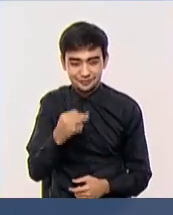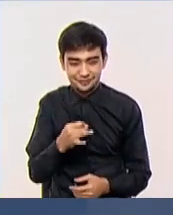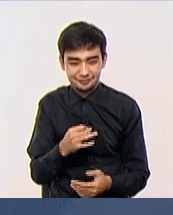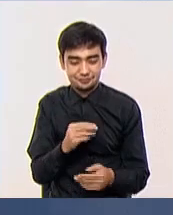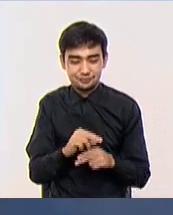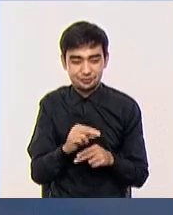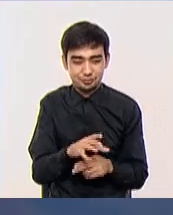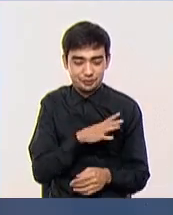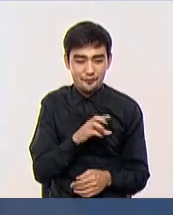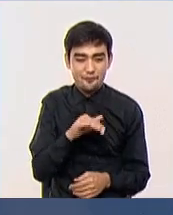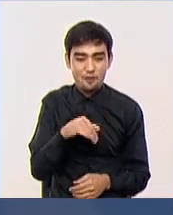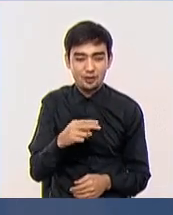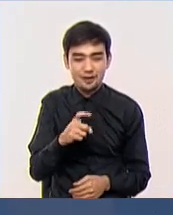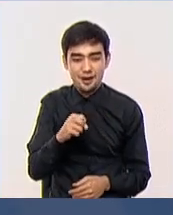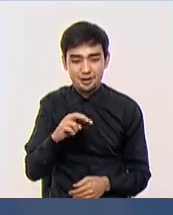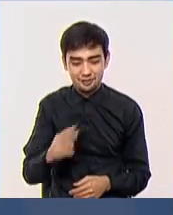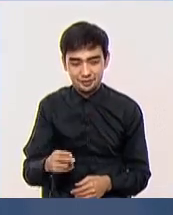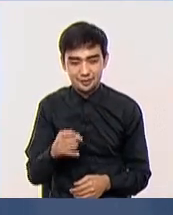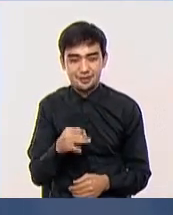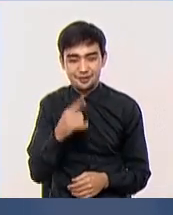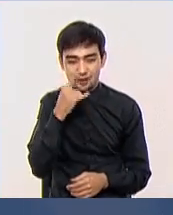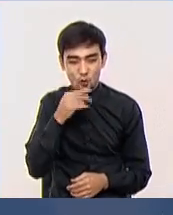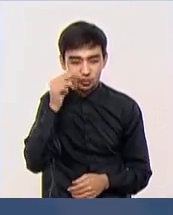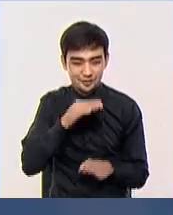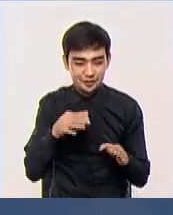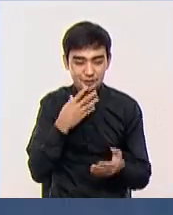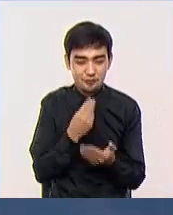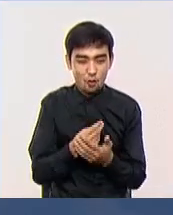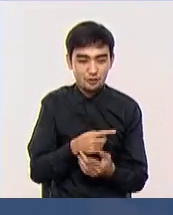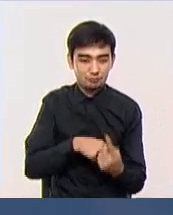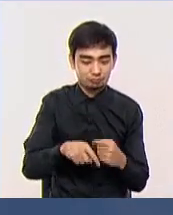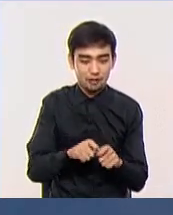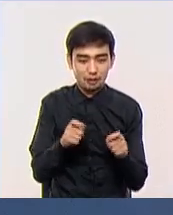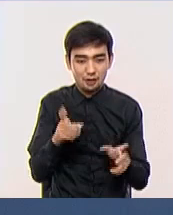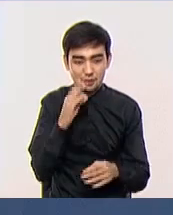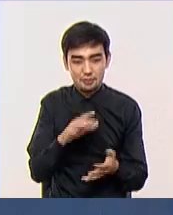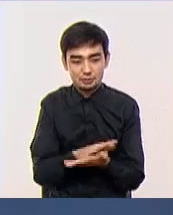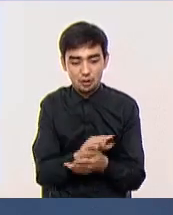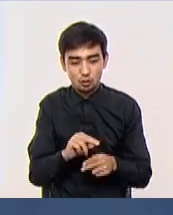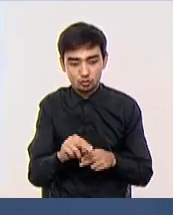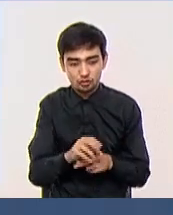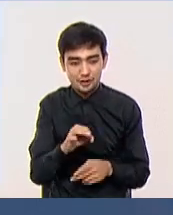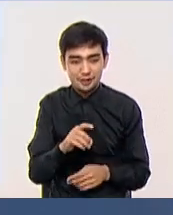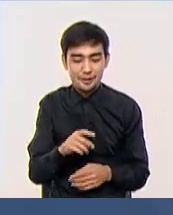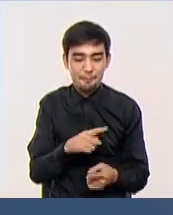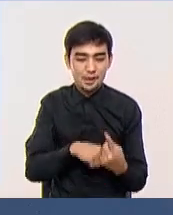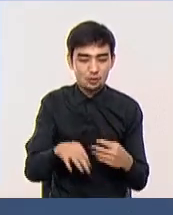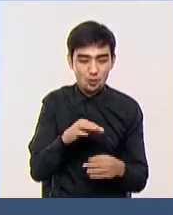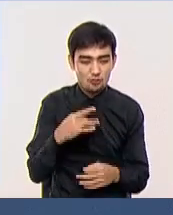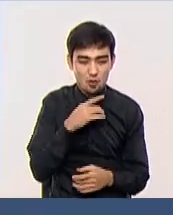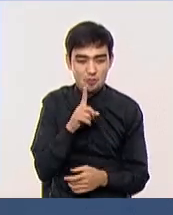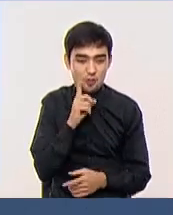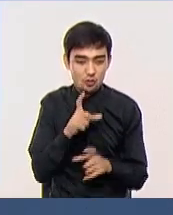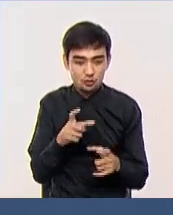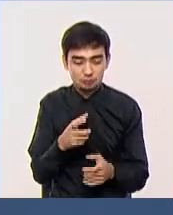инициативе благотворительного фонда «Халык» казахстанские ученики смогли открыть свое дело. Бесплатное обучение азам-бизнеса позволило многим